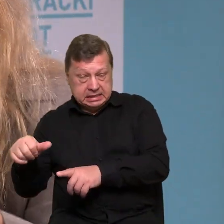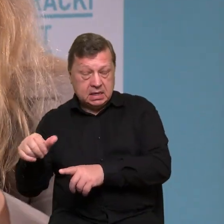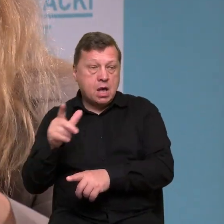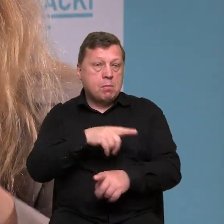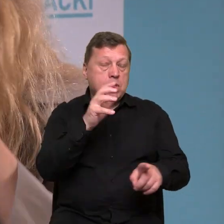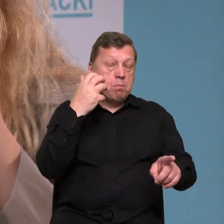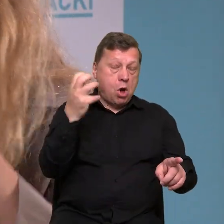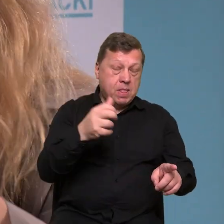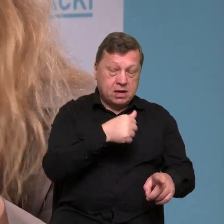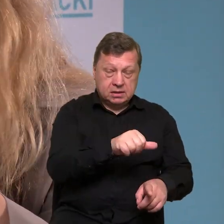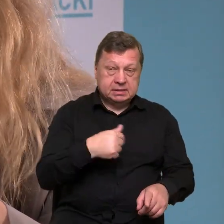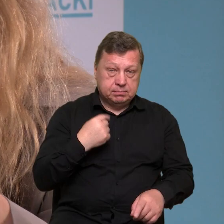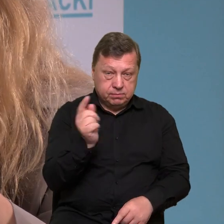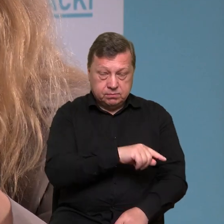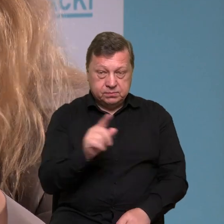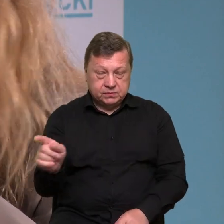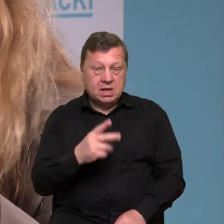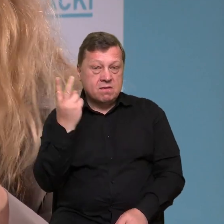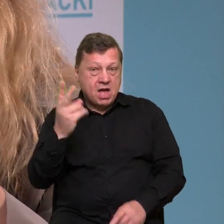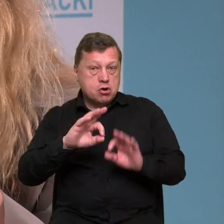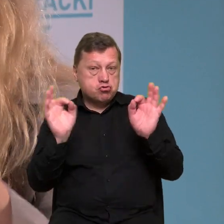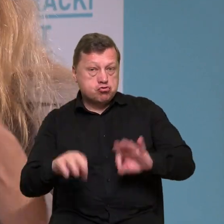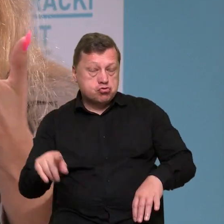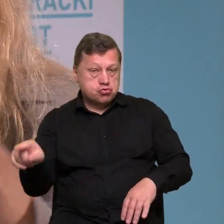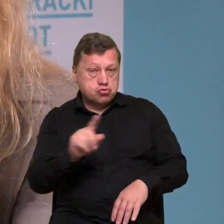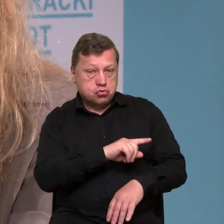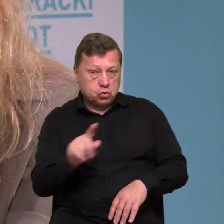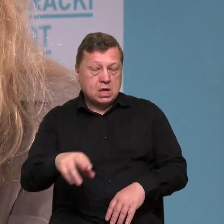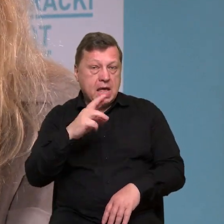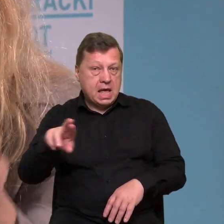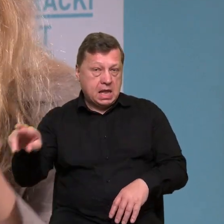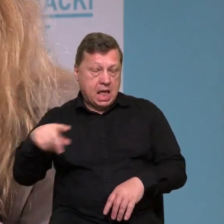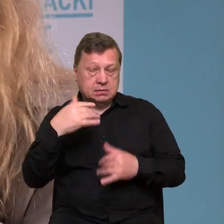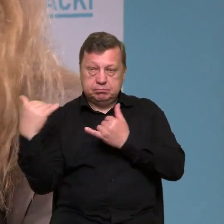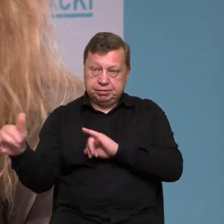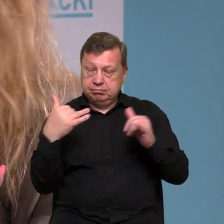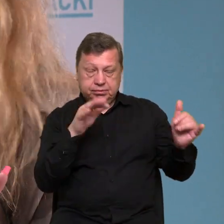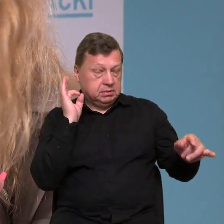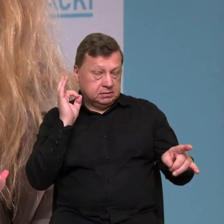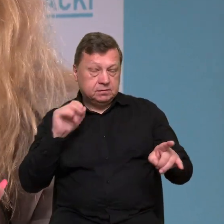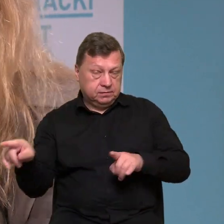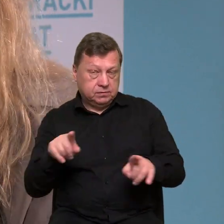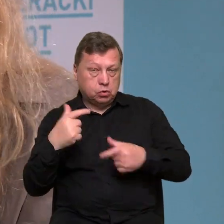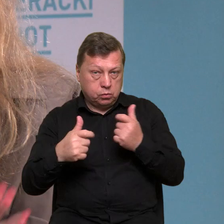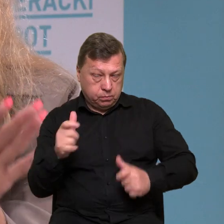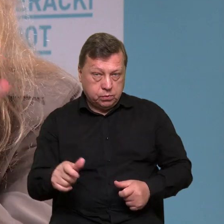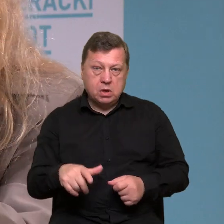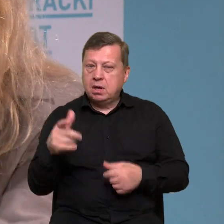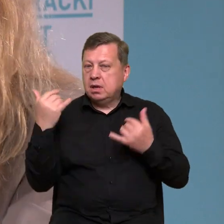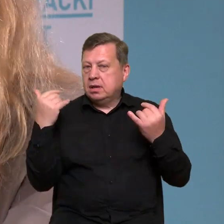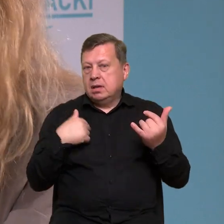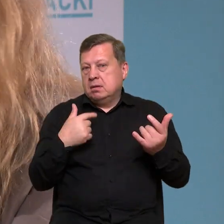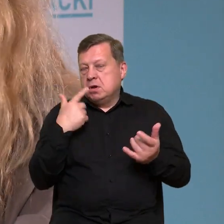w Monachium. Obie sztuki zostały przez dwie różne reżyserki zrealizowane i miały bardzo